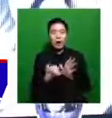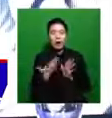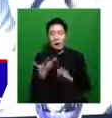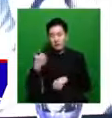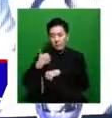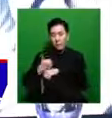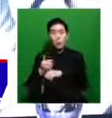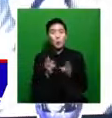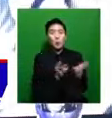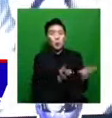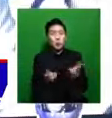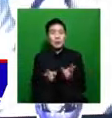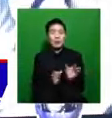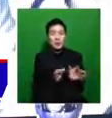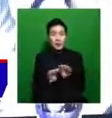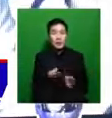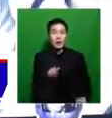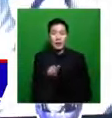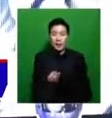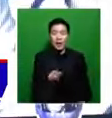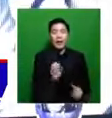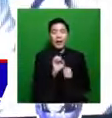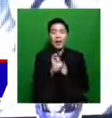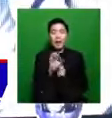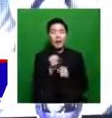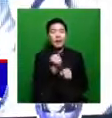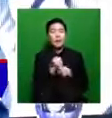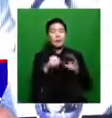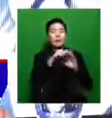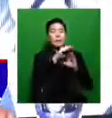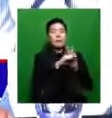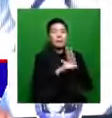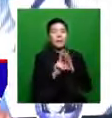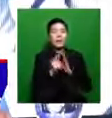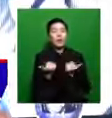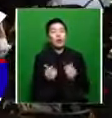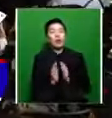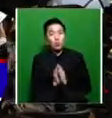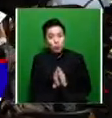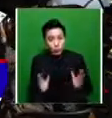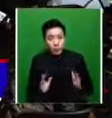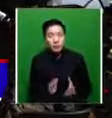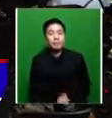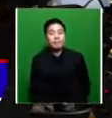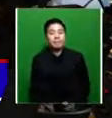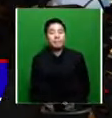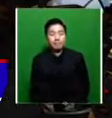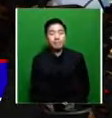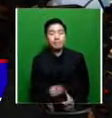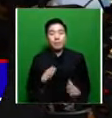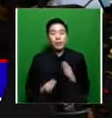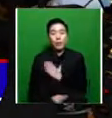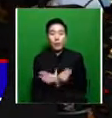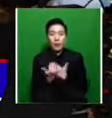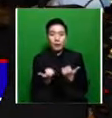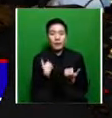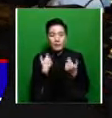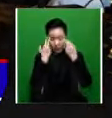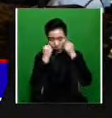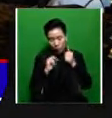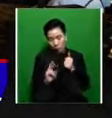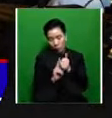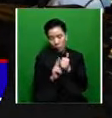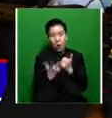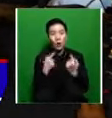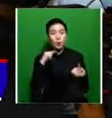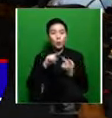ย์ดีคงมีมาตรการในการที่จะแนะนำว่าจะทำอย่างไรนะครับขอบพระคุณครับ ค่ะโอกาสนี้ขอขอบพระคุณนะคะท่านรองนายกรัฐมน